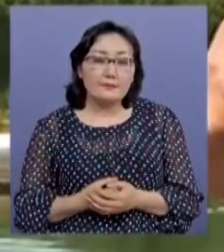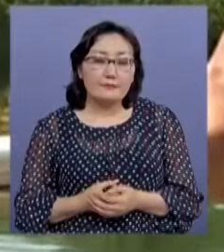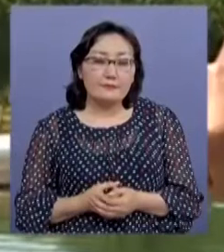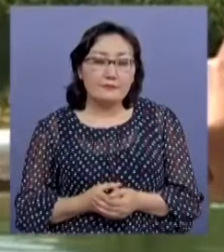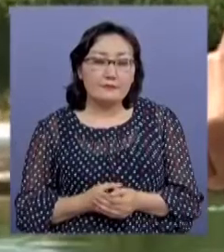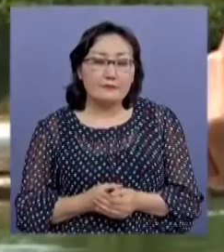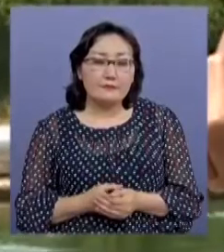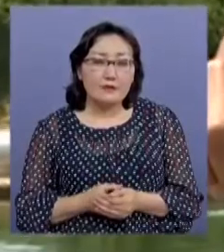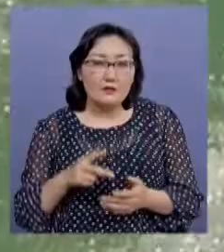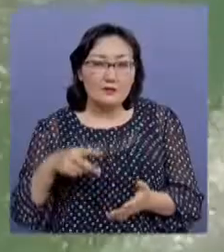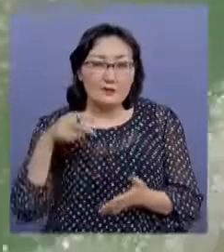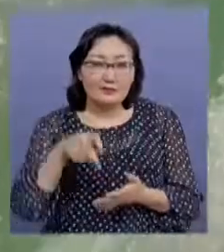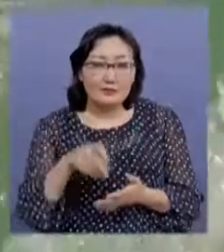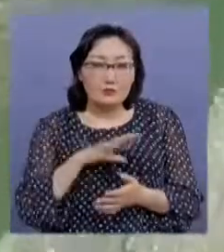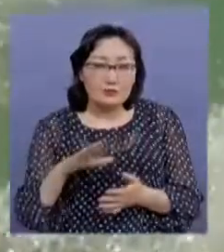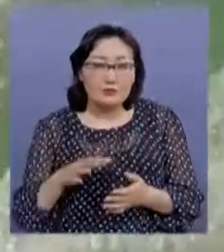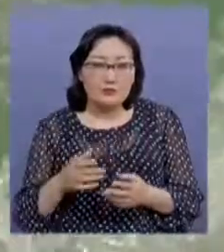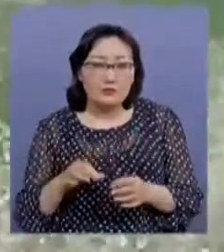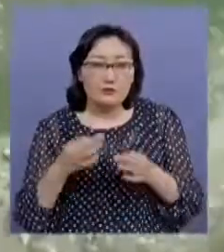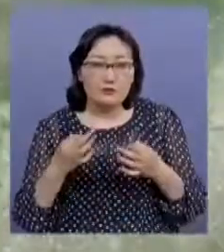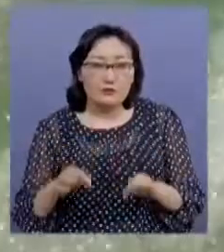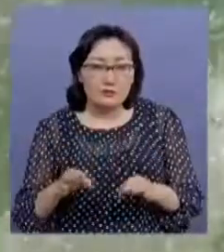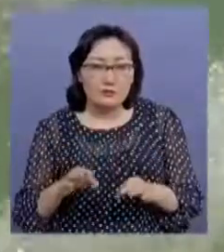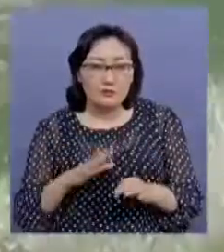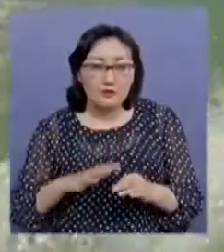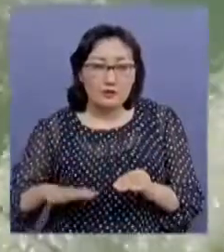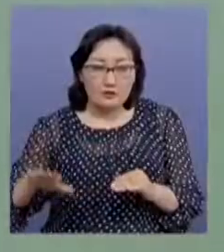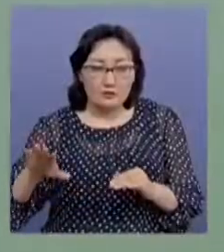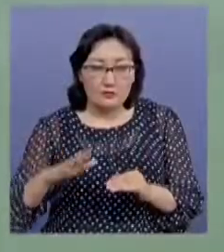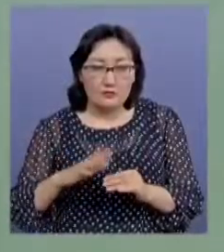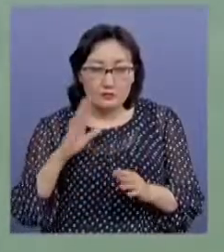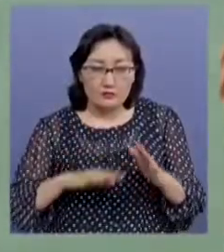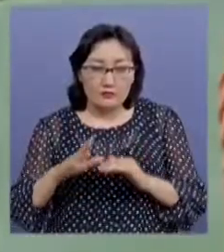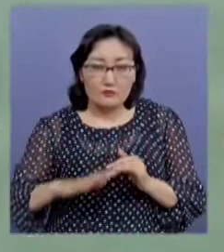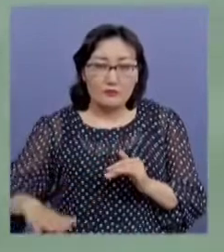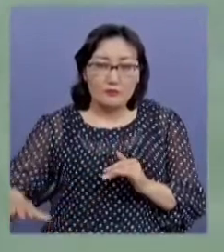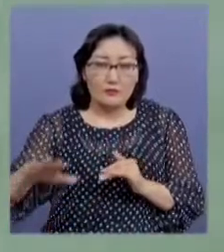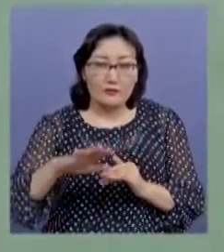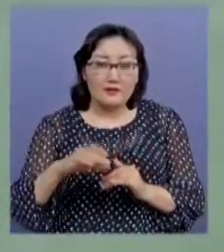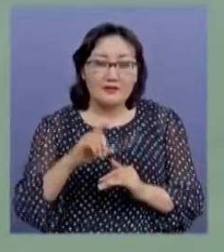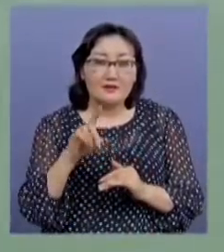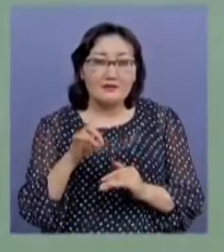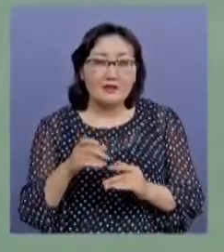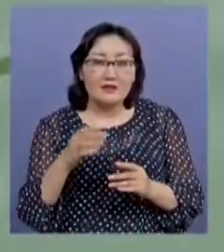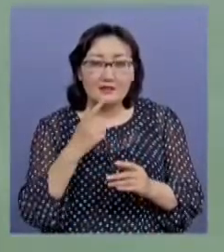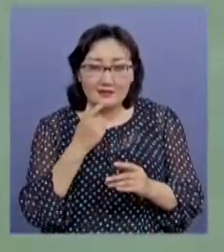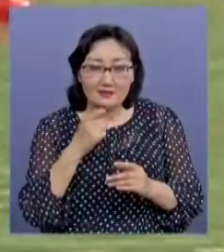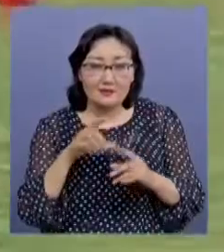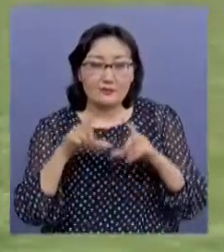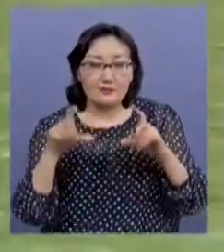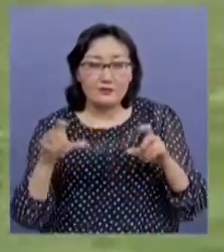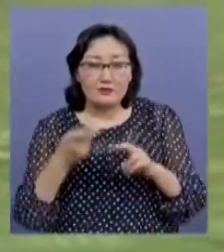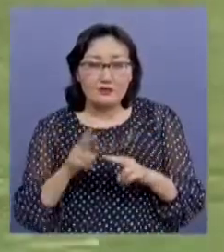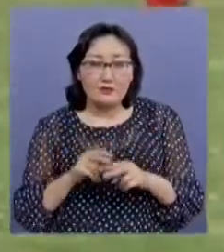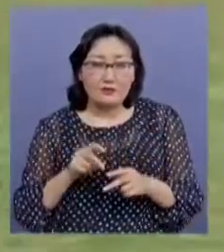нелерде секіруге болмайды. Рұқсат етілген жағажайда белгілер тұр. Қызыл белгі, одан